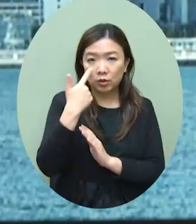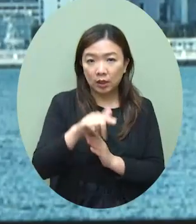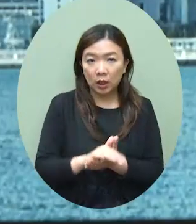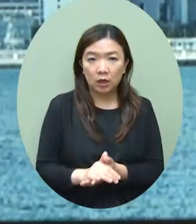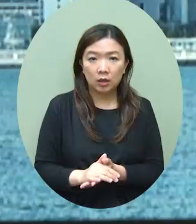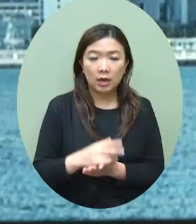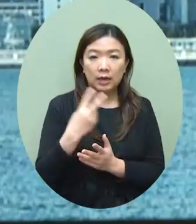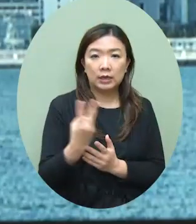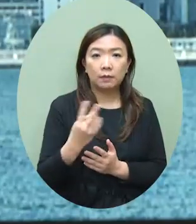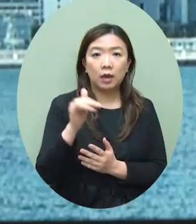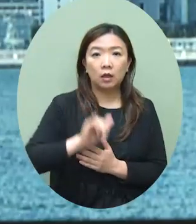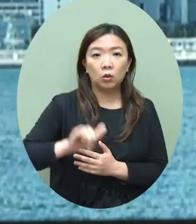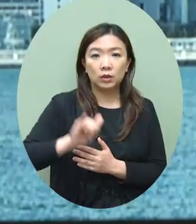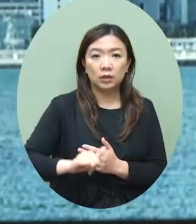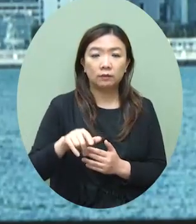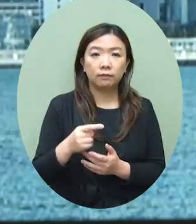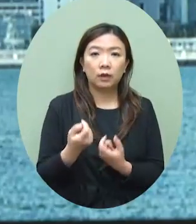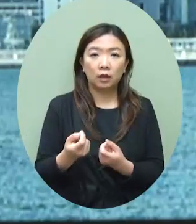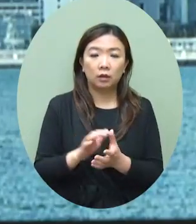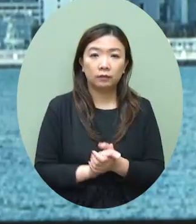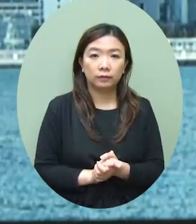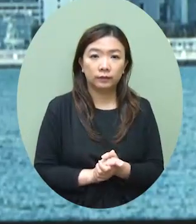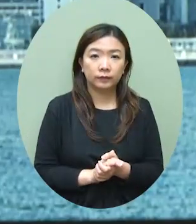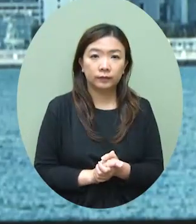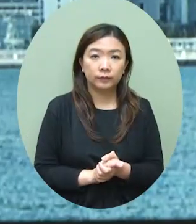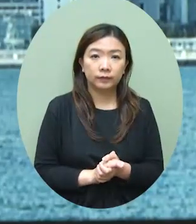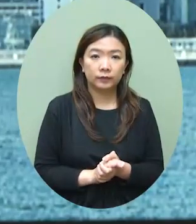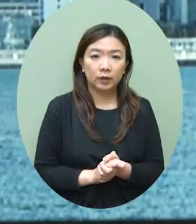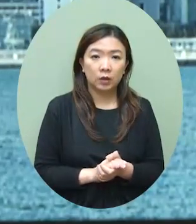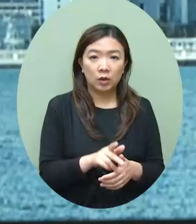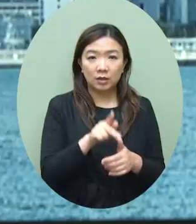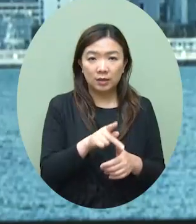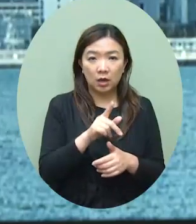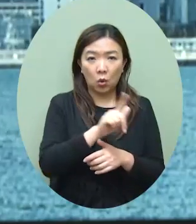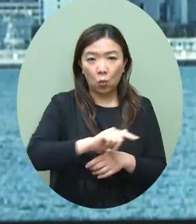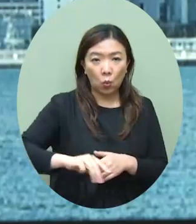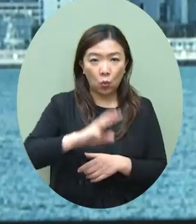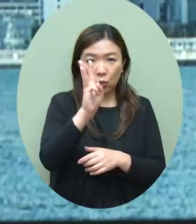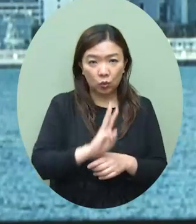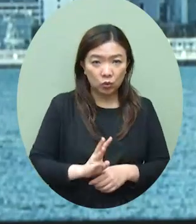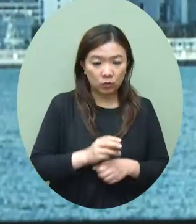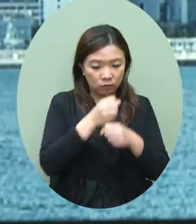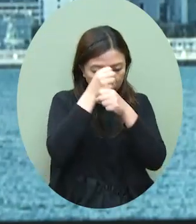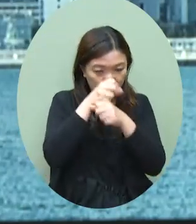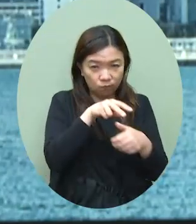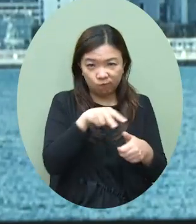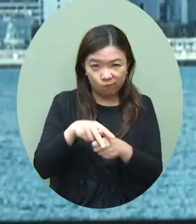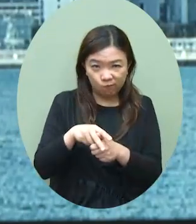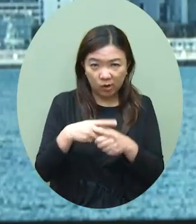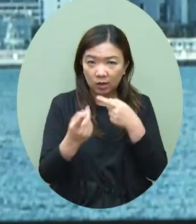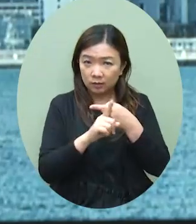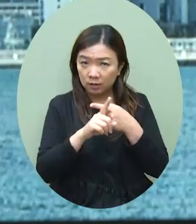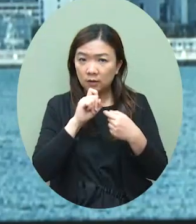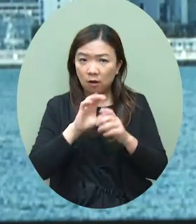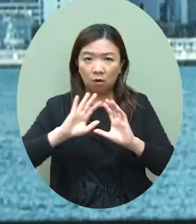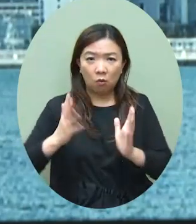係26000拷貝。至於透過污水監測發出一啲警號，而我哋去做